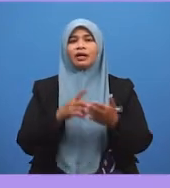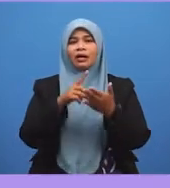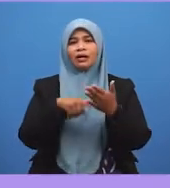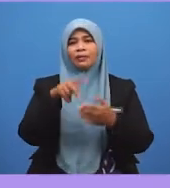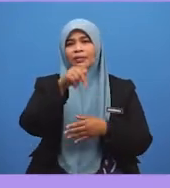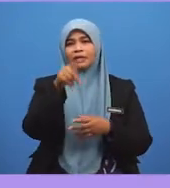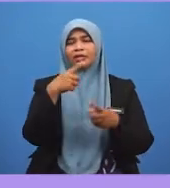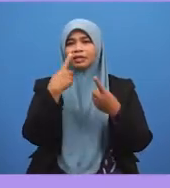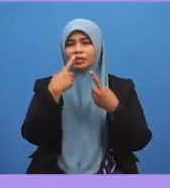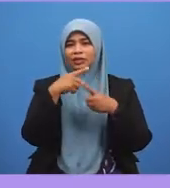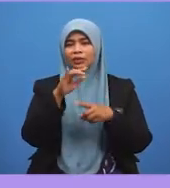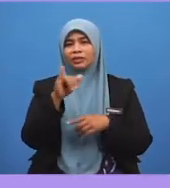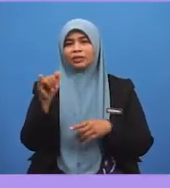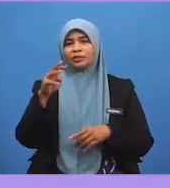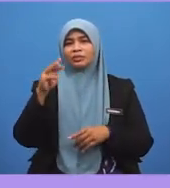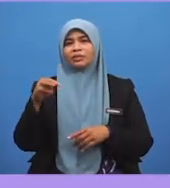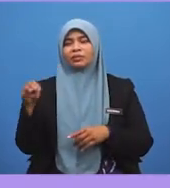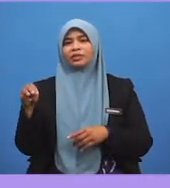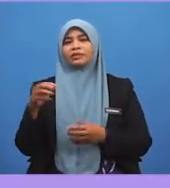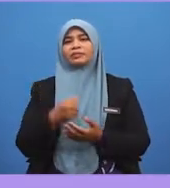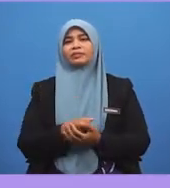Apakah jawapannya ya, murid-murid?